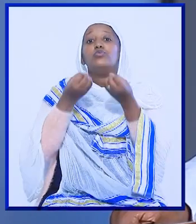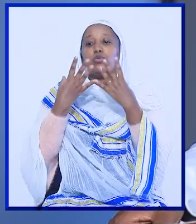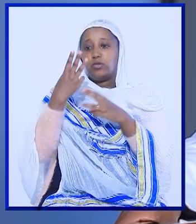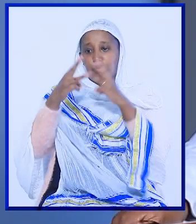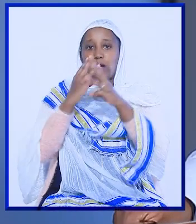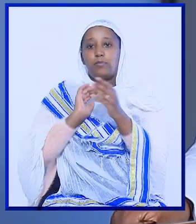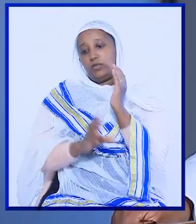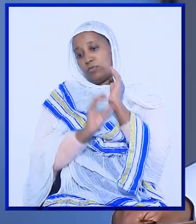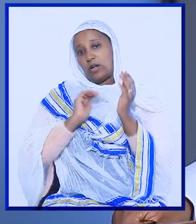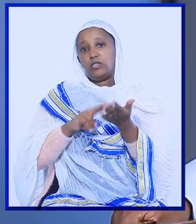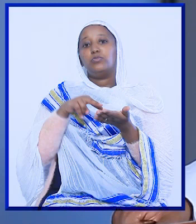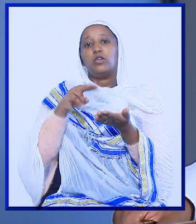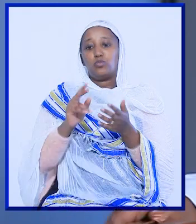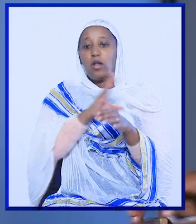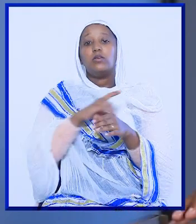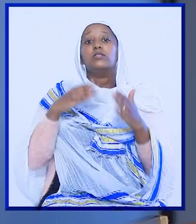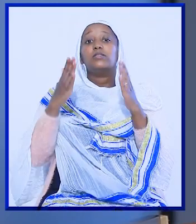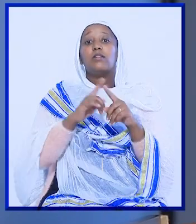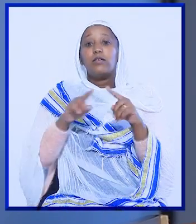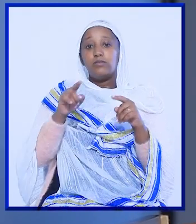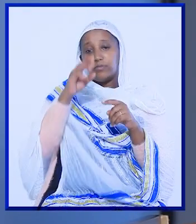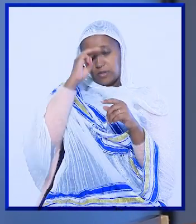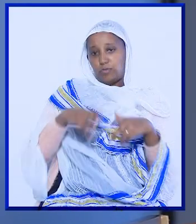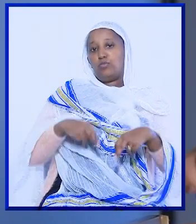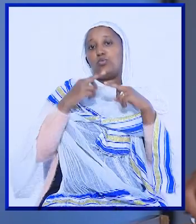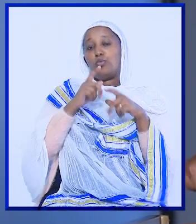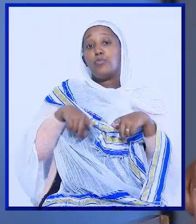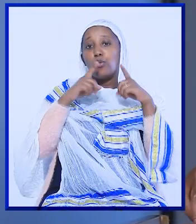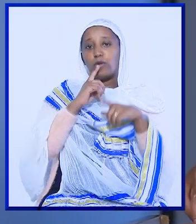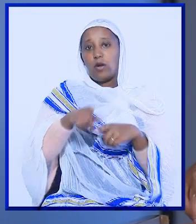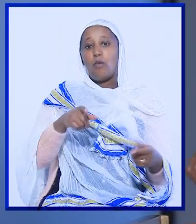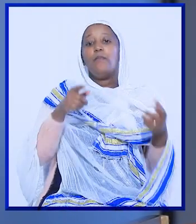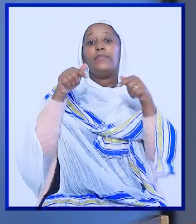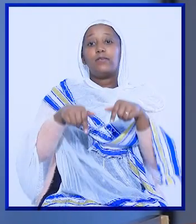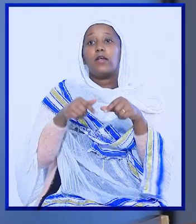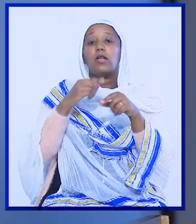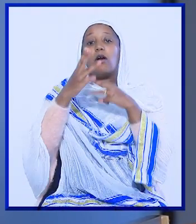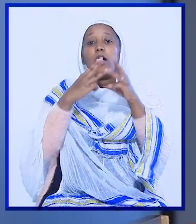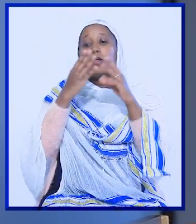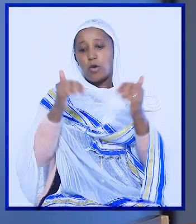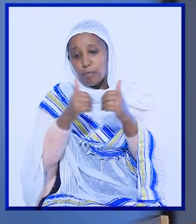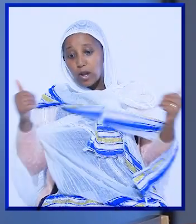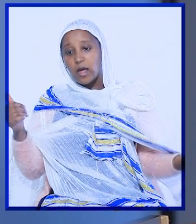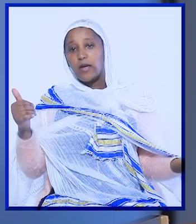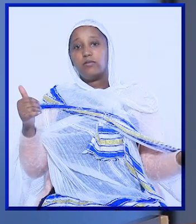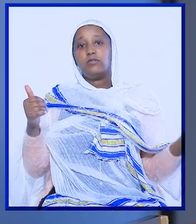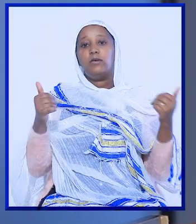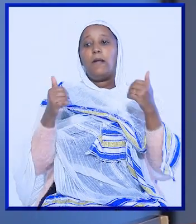እንደ ክብር የቆጠሩ ብዙዎች በዓለማችንም በአገራችንም ተነስተዋል። ክርስቲያን ግን በጥባት የሚኖር ነው። ዛሬ